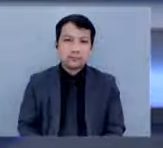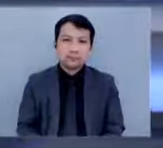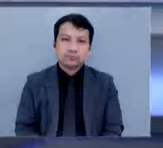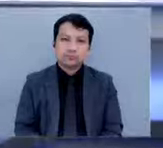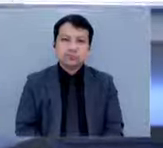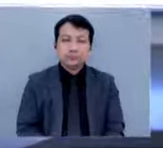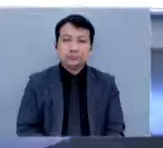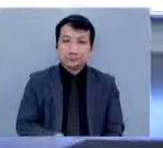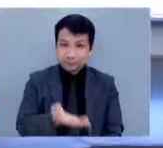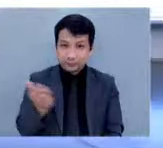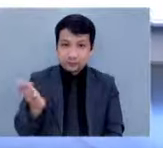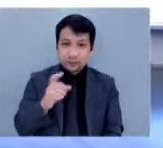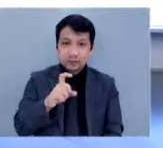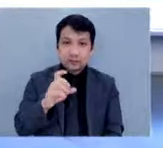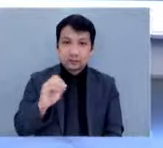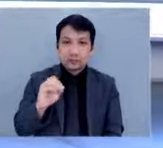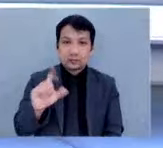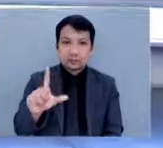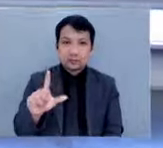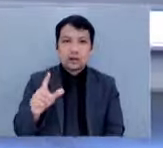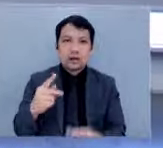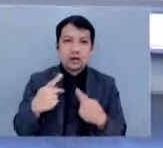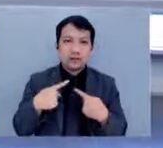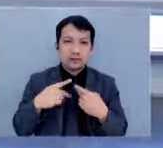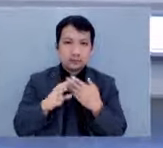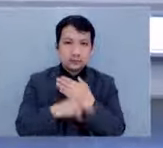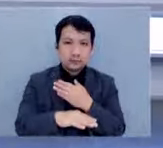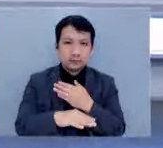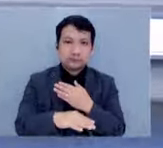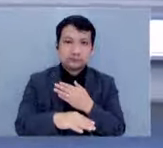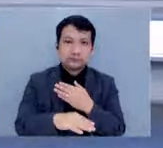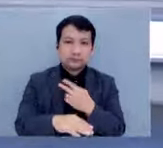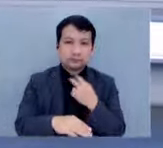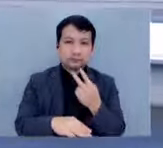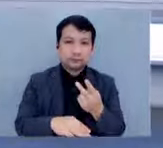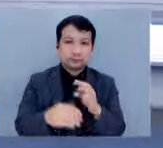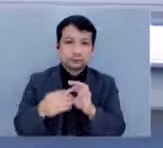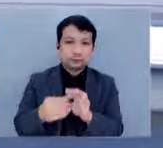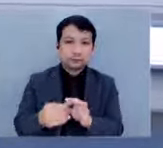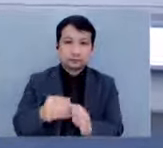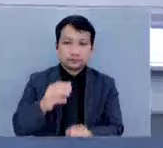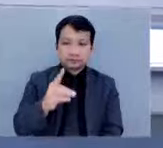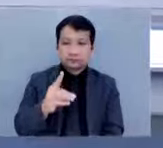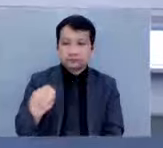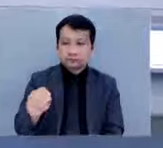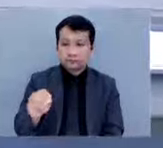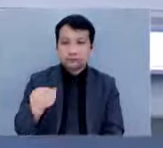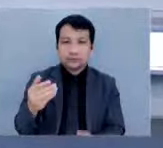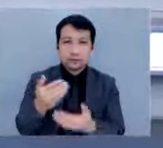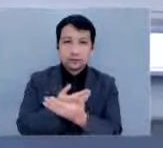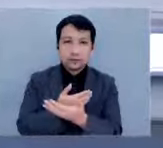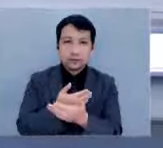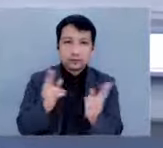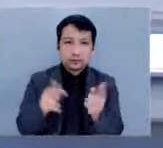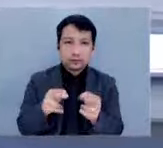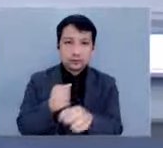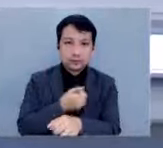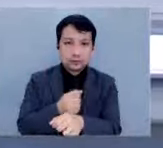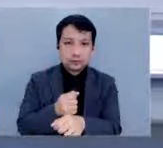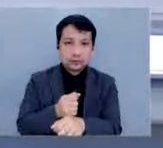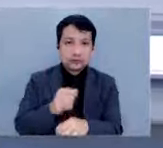Attention XOL, magka-comeback ang ating main vocalist na si D.O. para sa kanyang mini album na